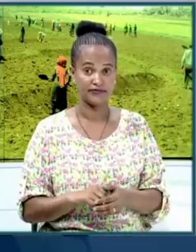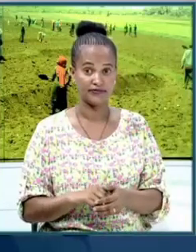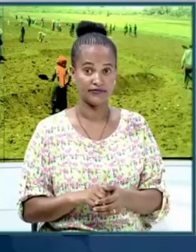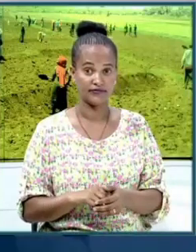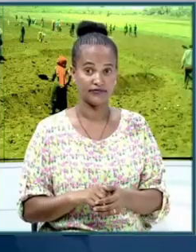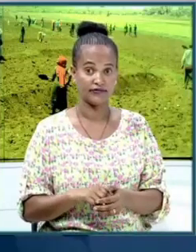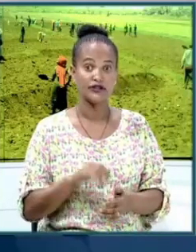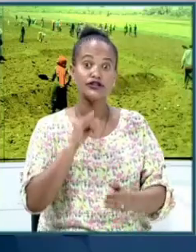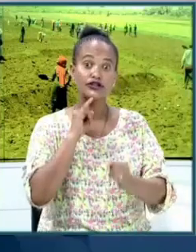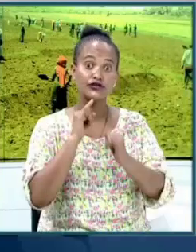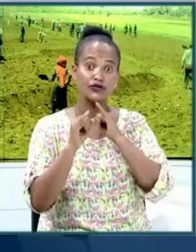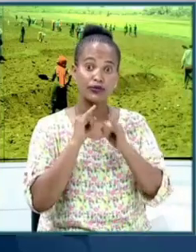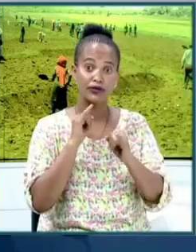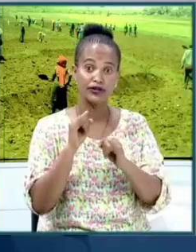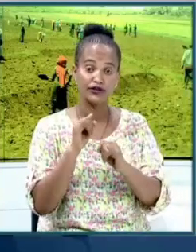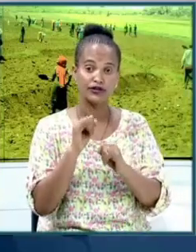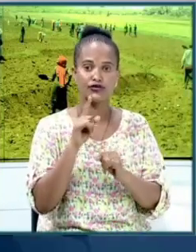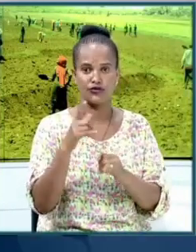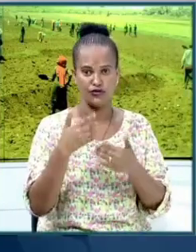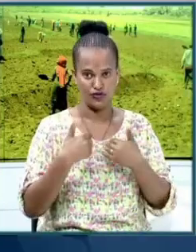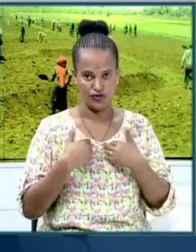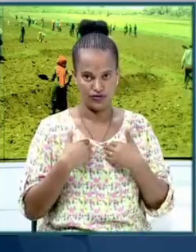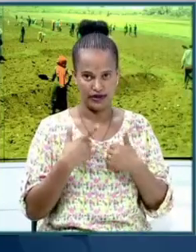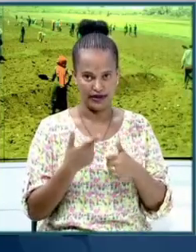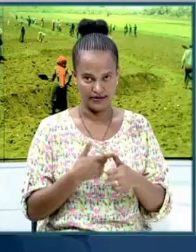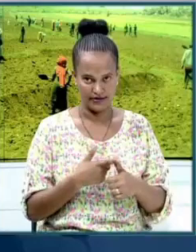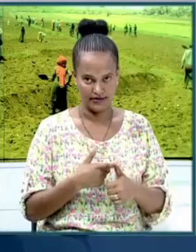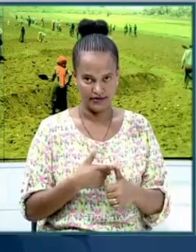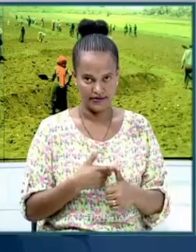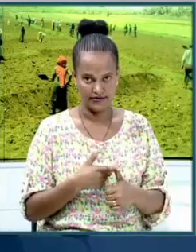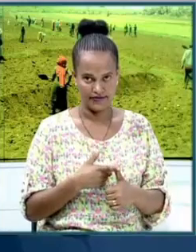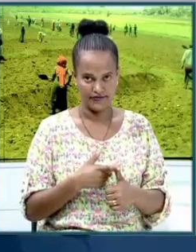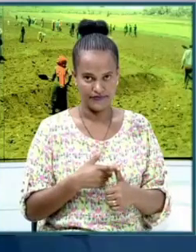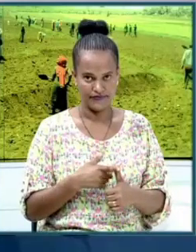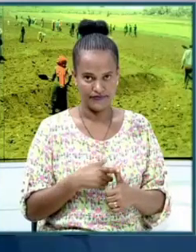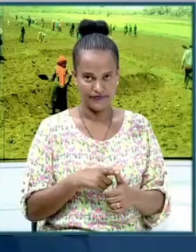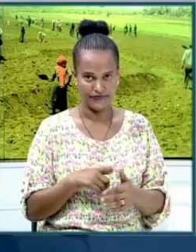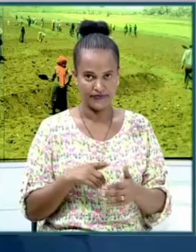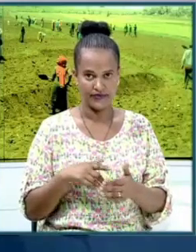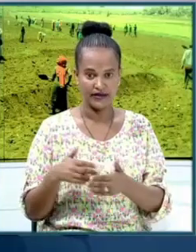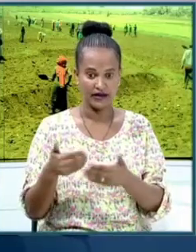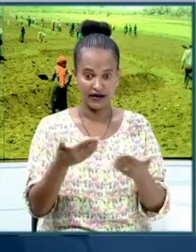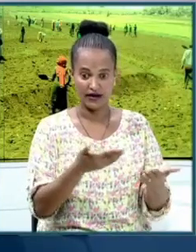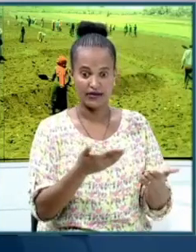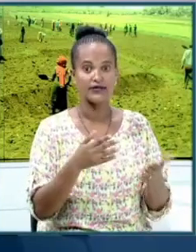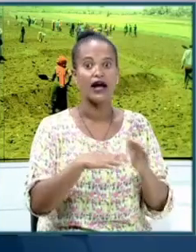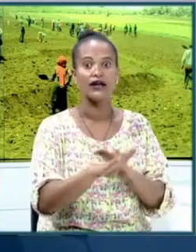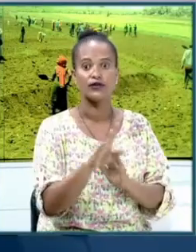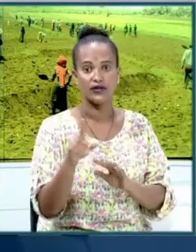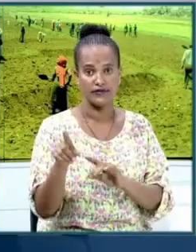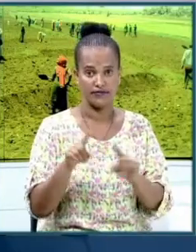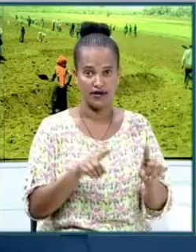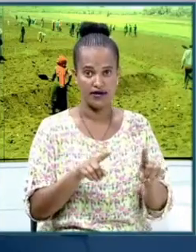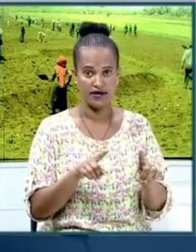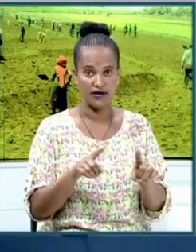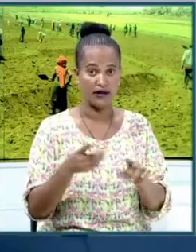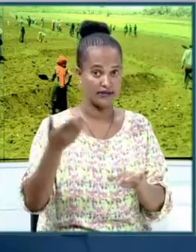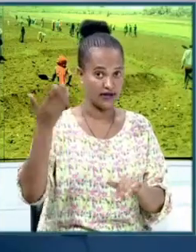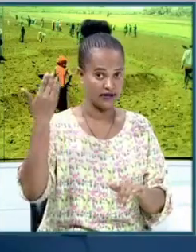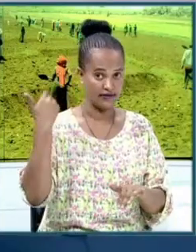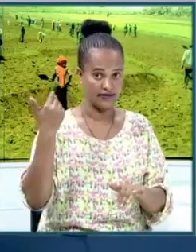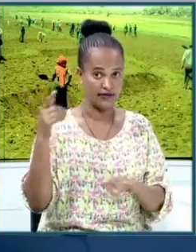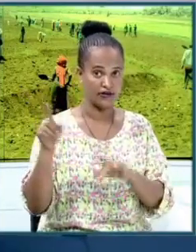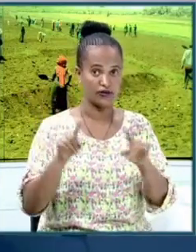مت حدت اینفورمیشن نای تایو آتی زبل کرب به مز ملکت زعات ونا أبدا حلفا